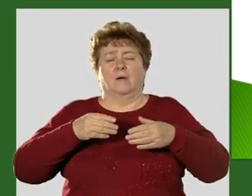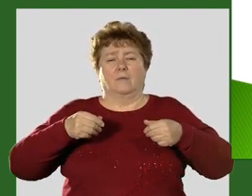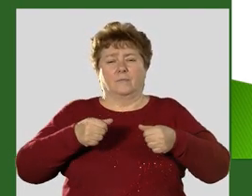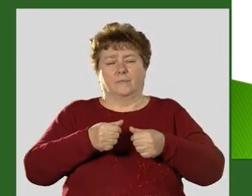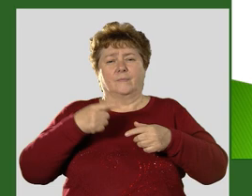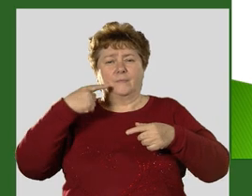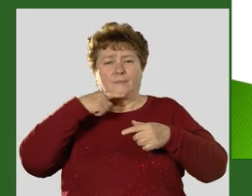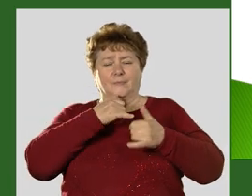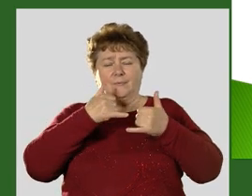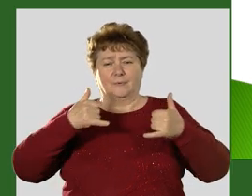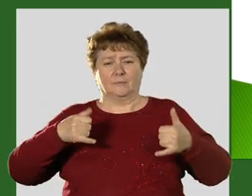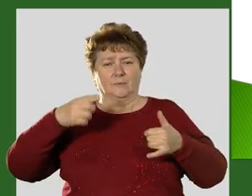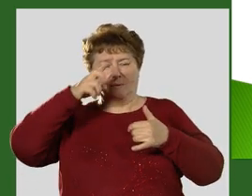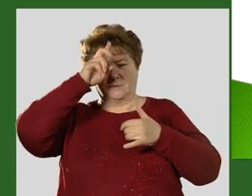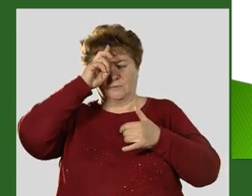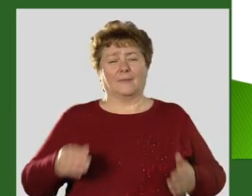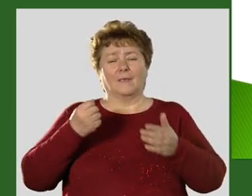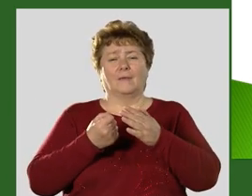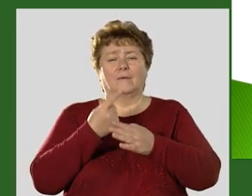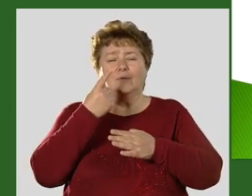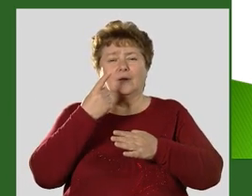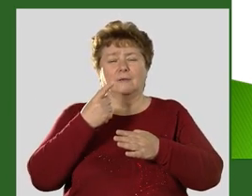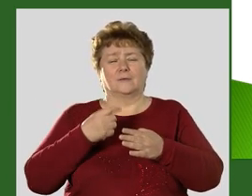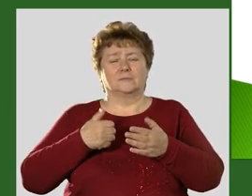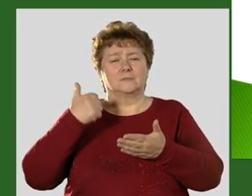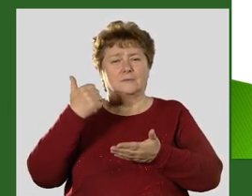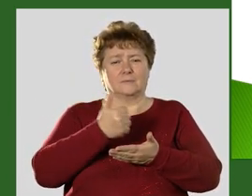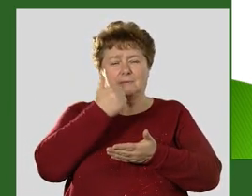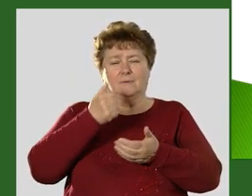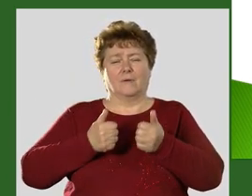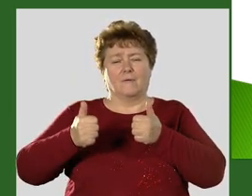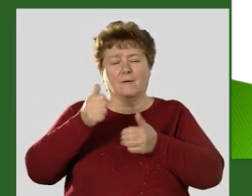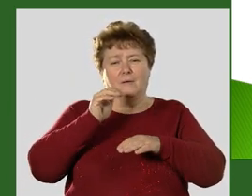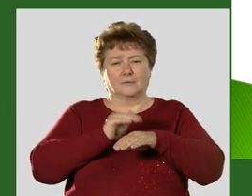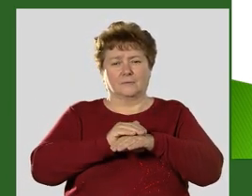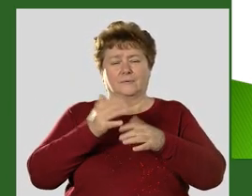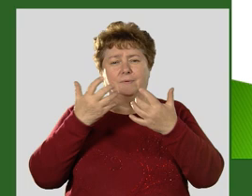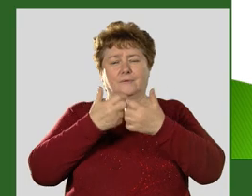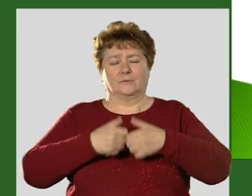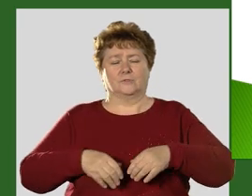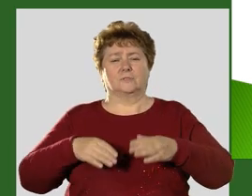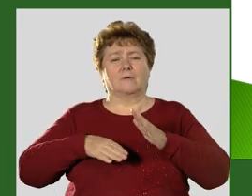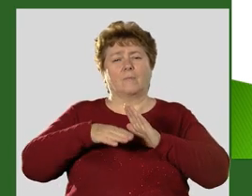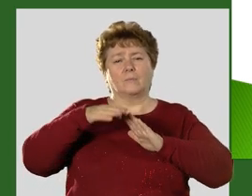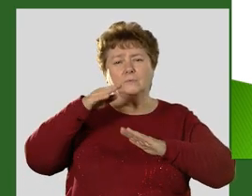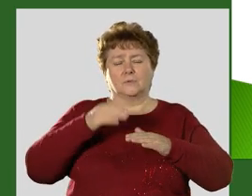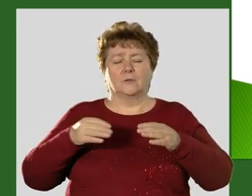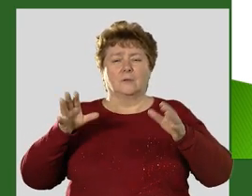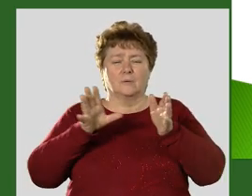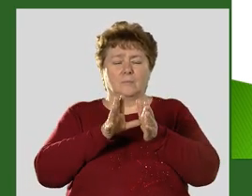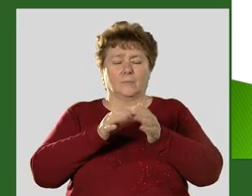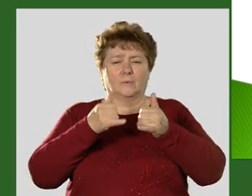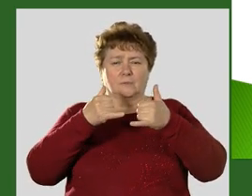развитии экономики государства. Она является одним из основных факторов технического прогресса и